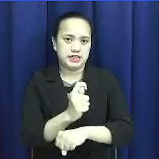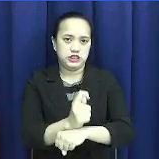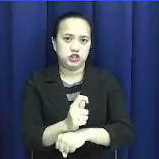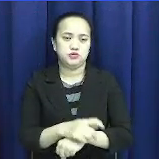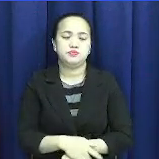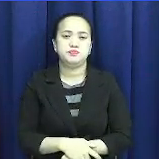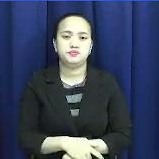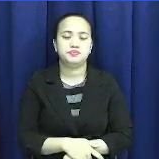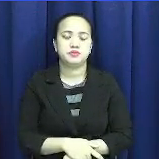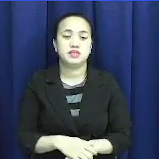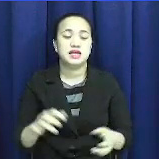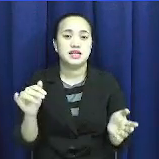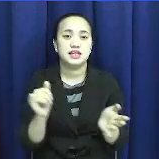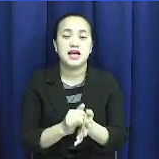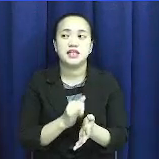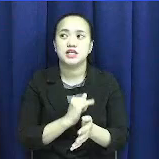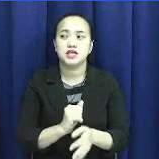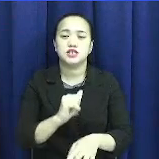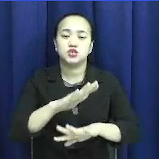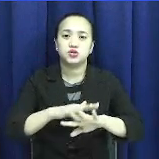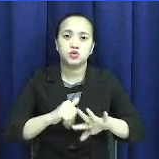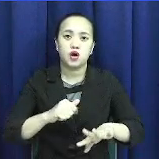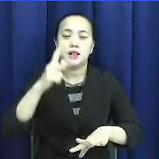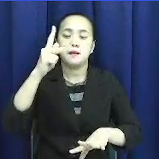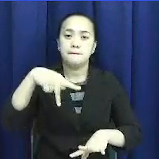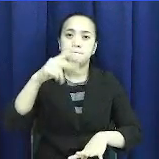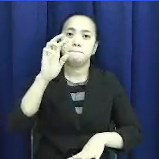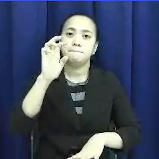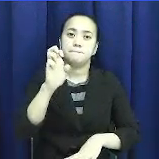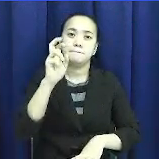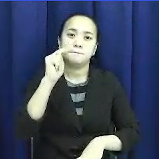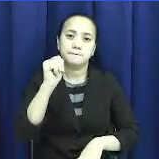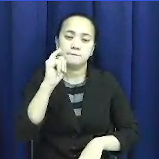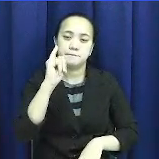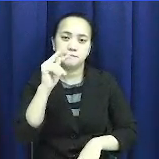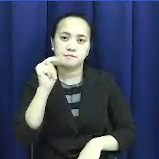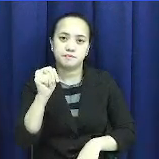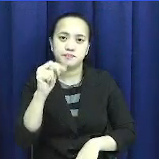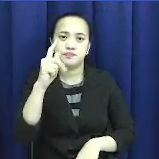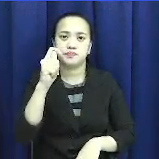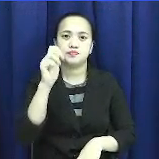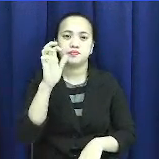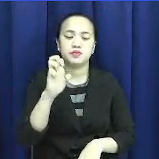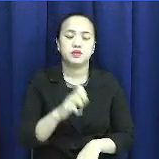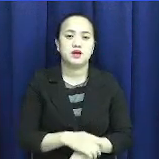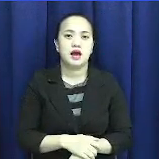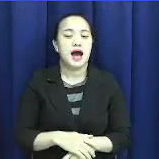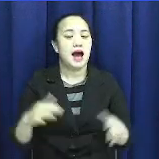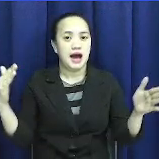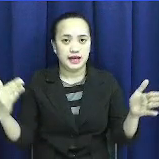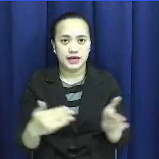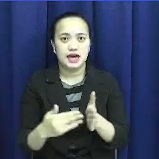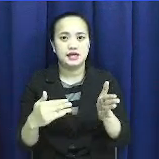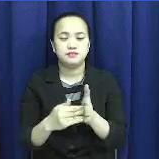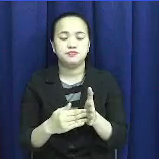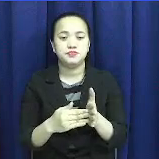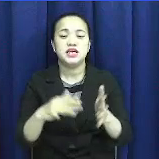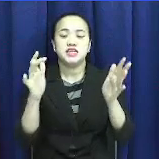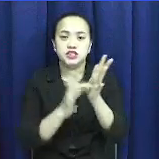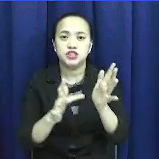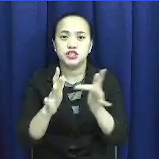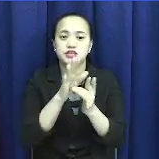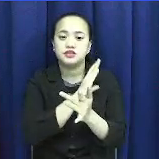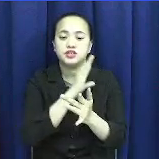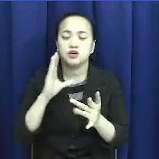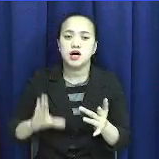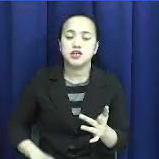na penitensya. Again, inuulit ko, ang Panginoong Jesucristo po ay isang beses lamang namatay at hindi na po yan